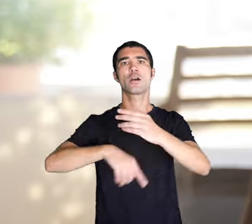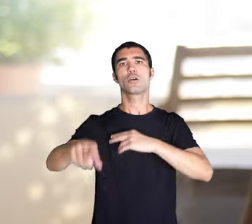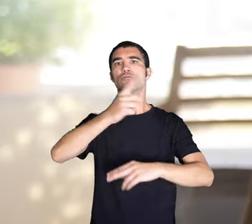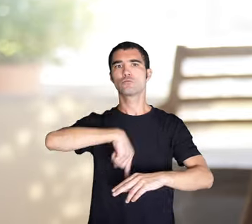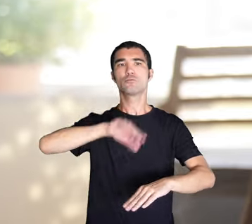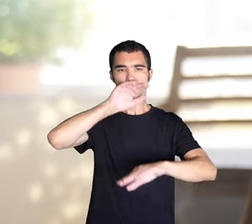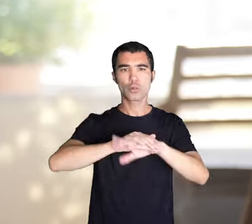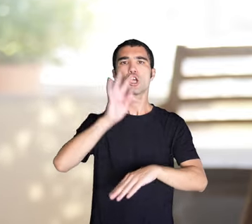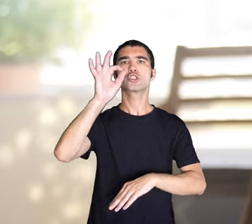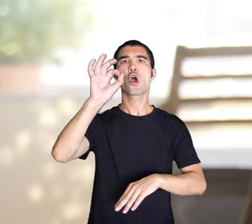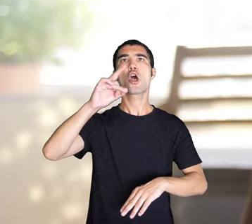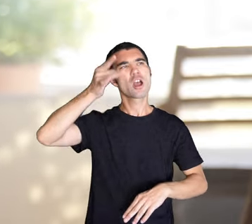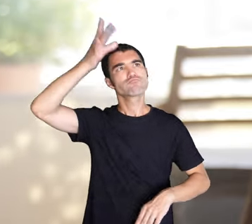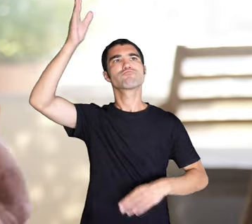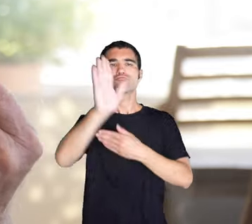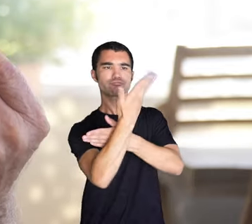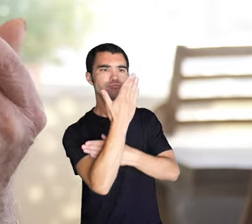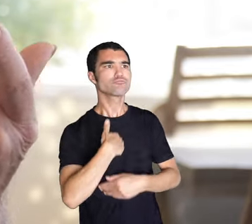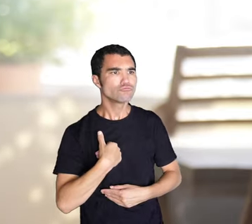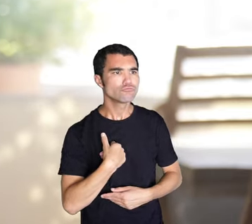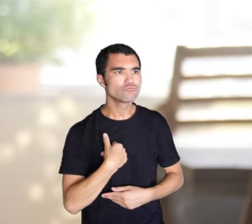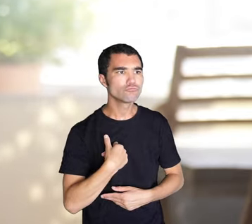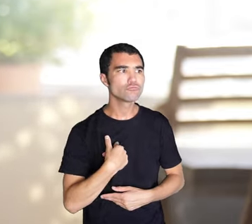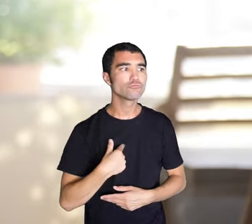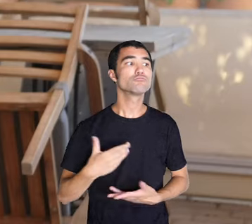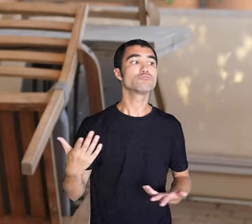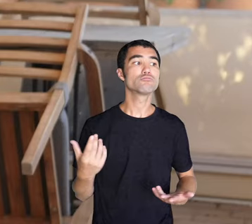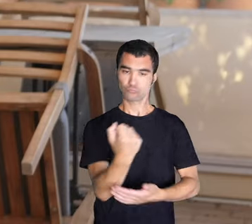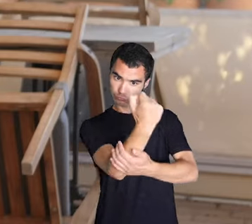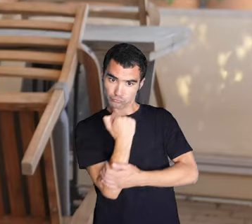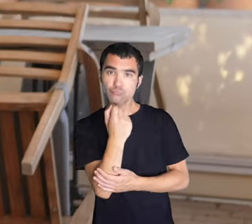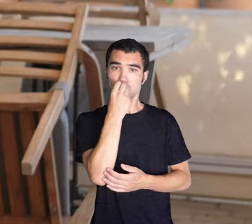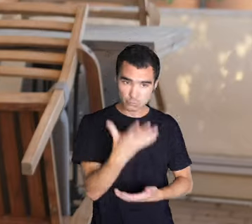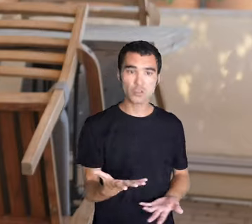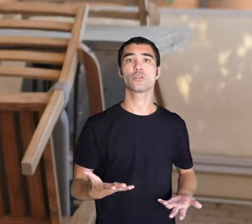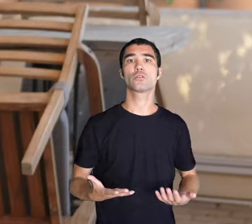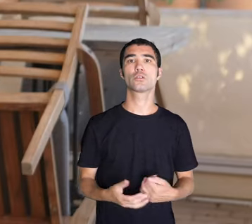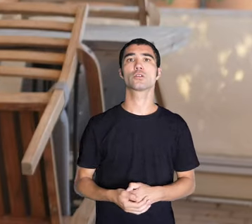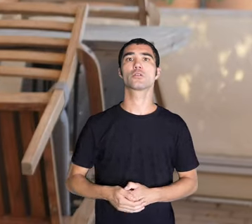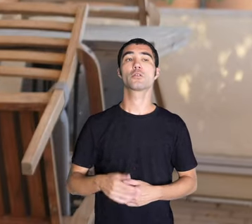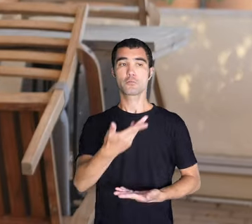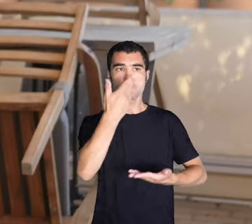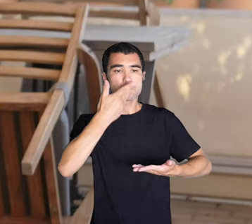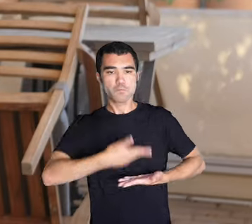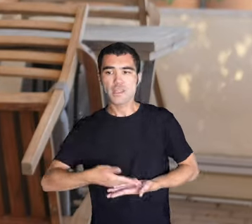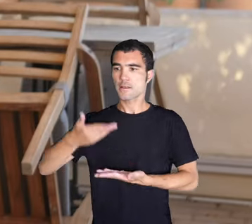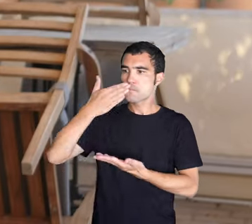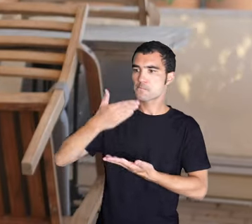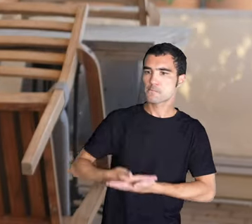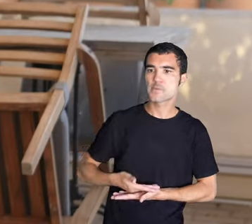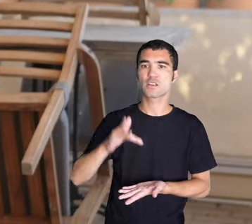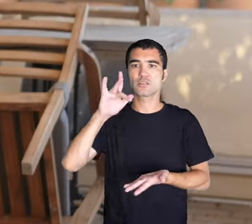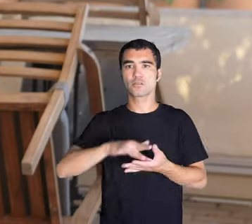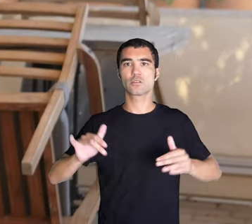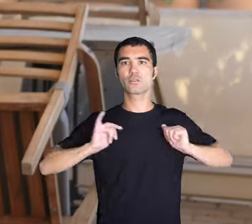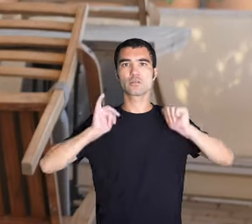deia tot i podien dir això. I jo dic, segons el pressupost. I me demanaren, i van